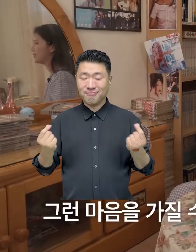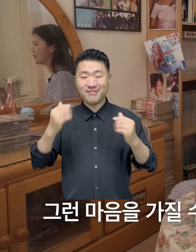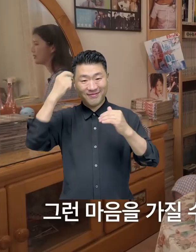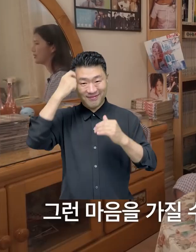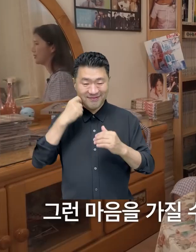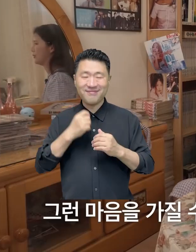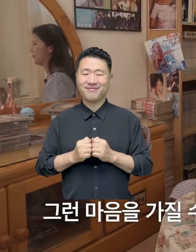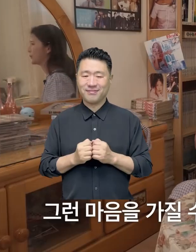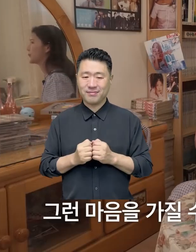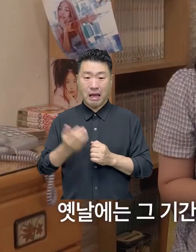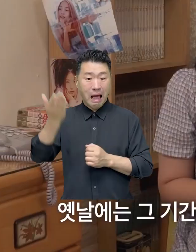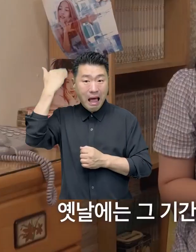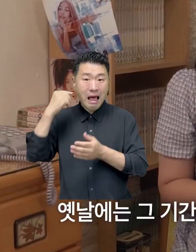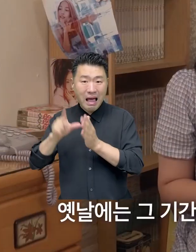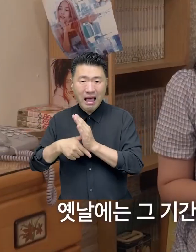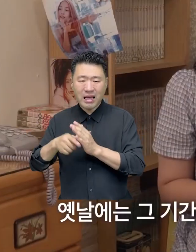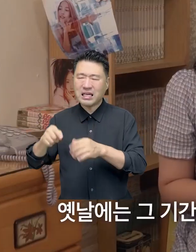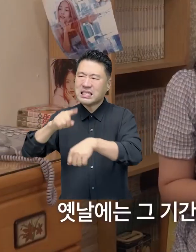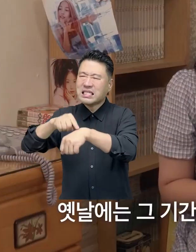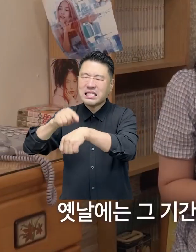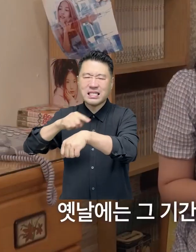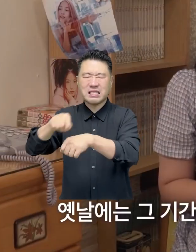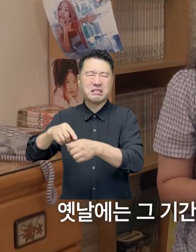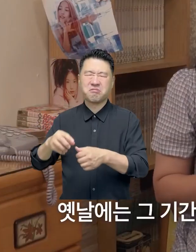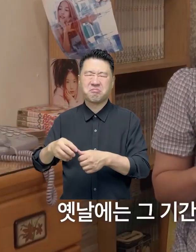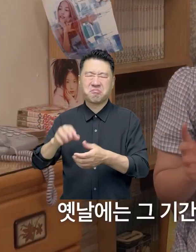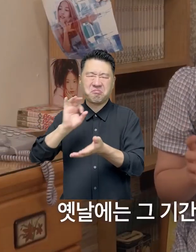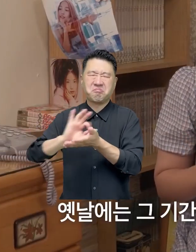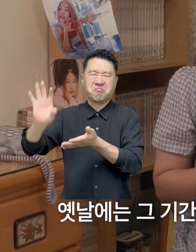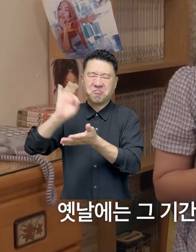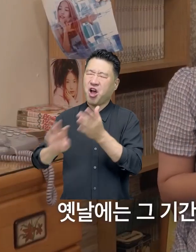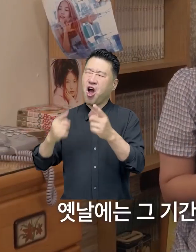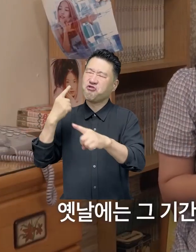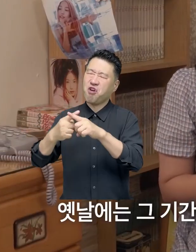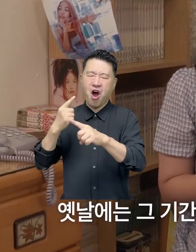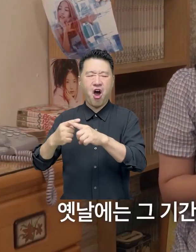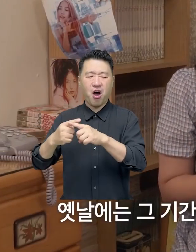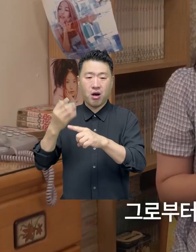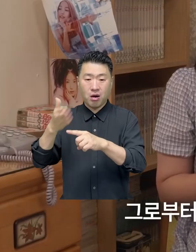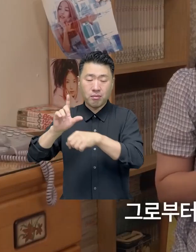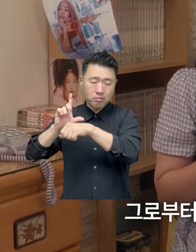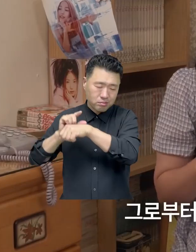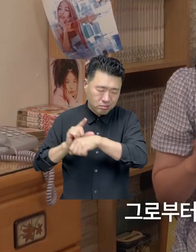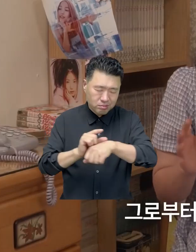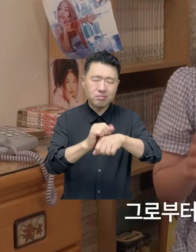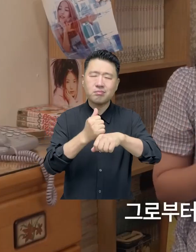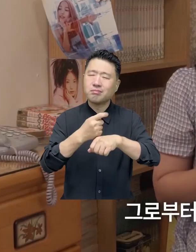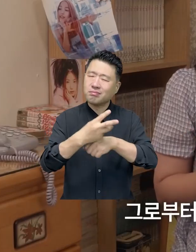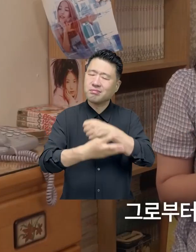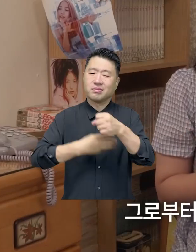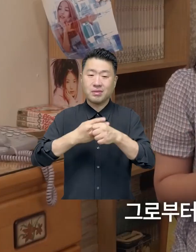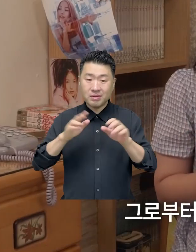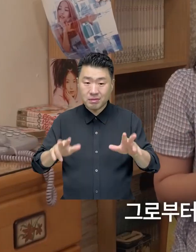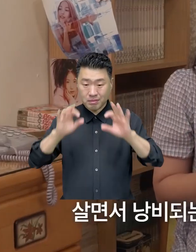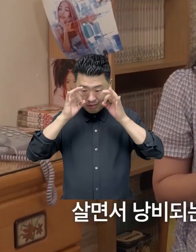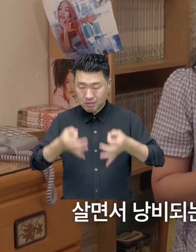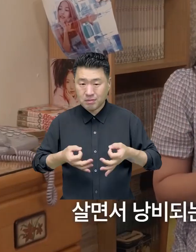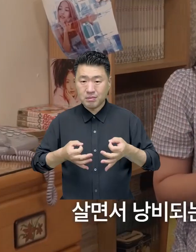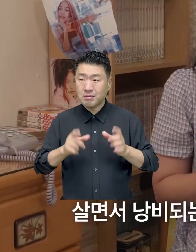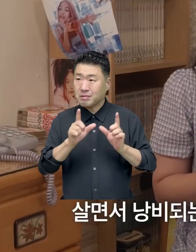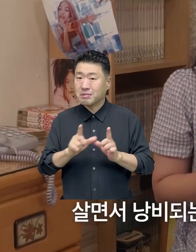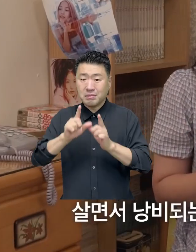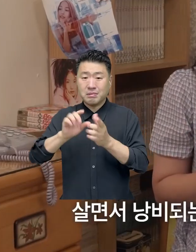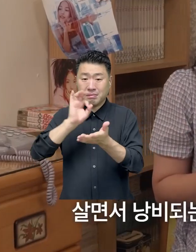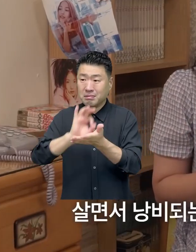않았나 하는 생각이 들었어요. 옛날에는 그 기간을 시간 낭비라고 표현을 했는데 그로부터 또 몇 년이 흐른 지금은